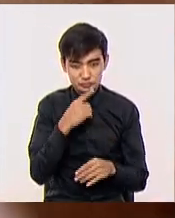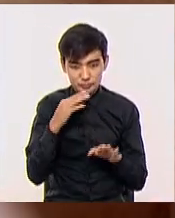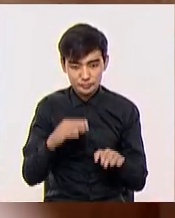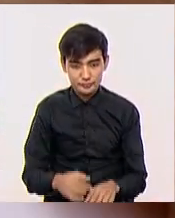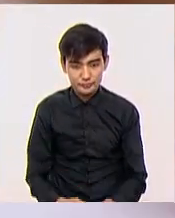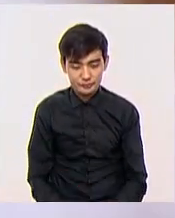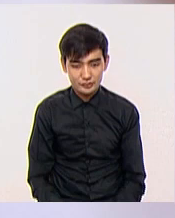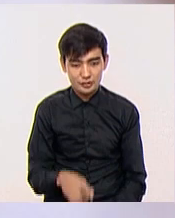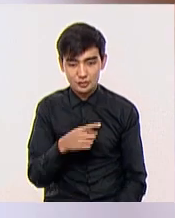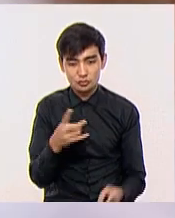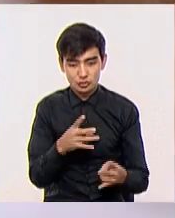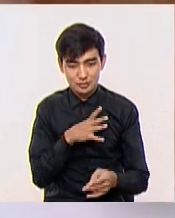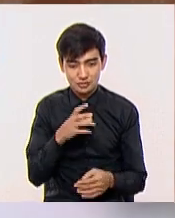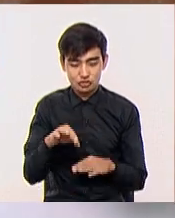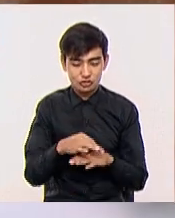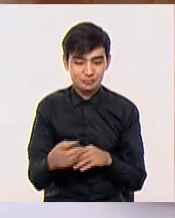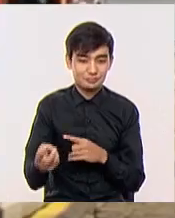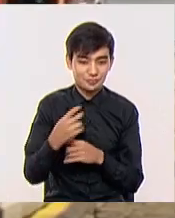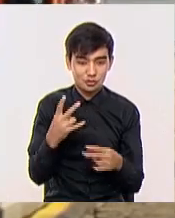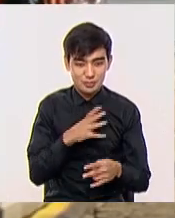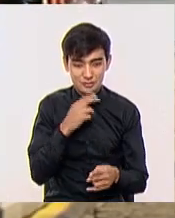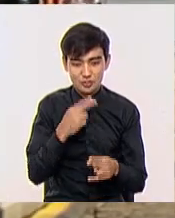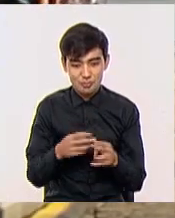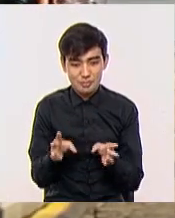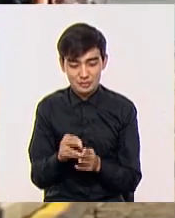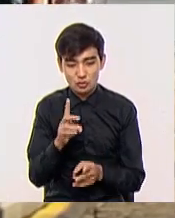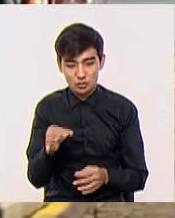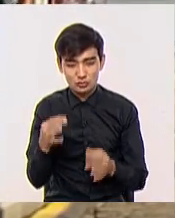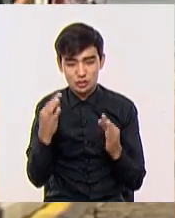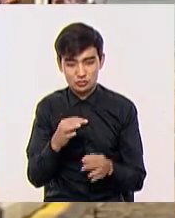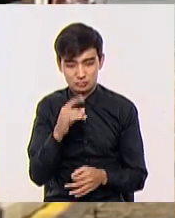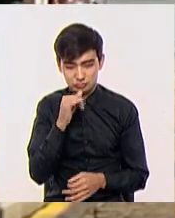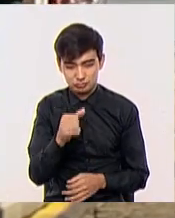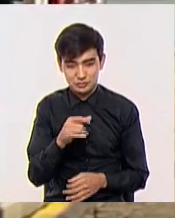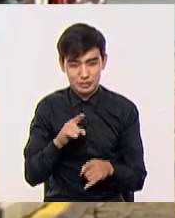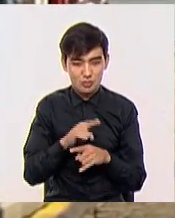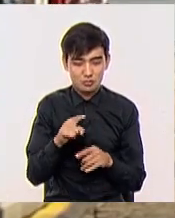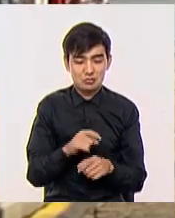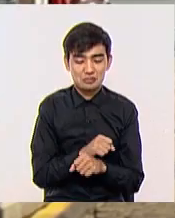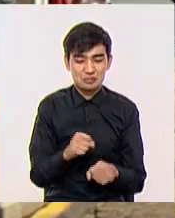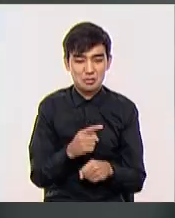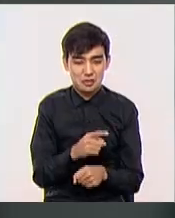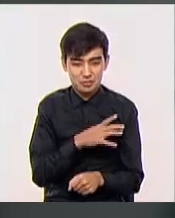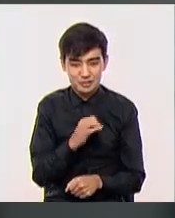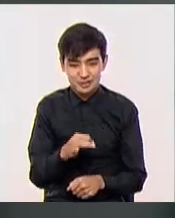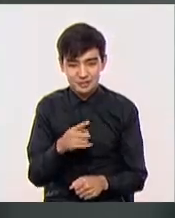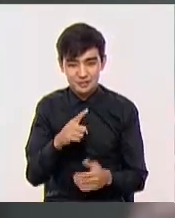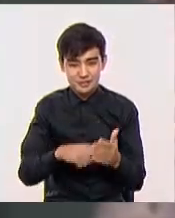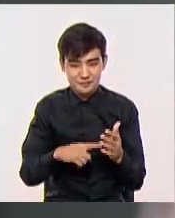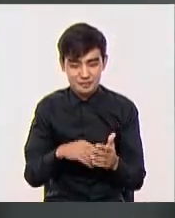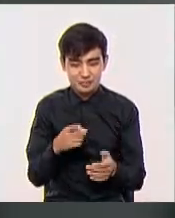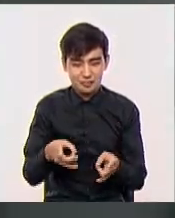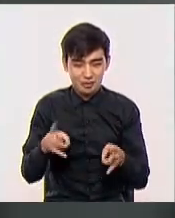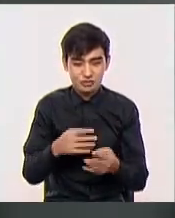должна была приехать и супруга с дочкой и сестрами но им не разрешили подняться на борт самолета теперь он не уверен что они